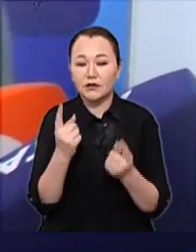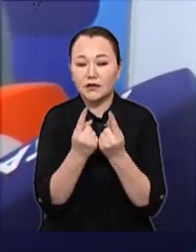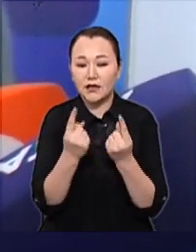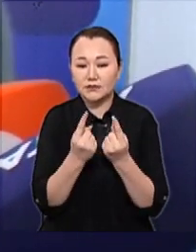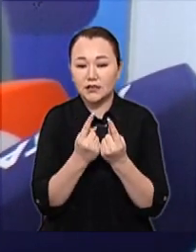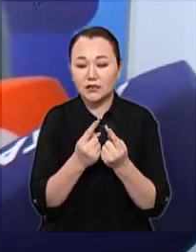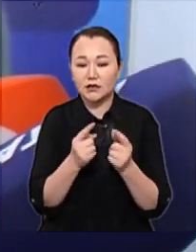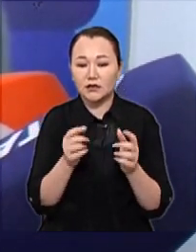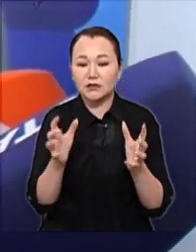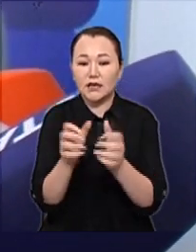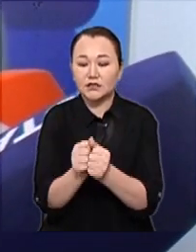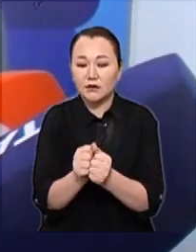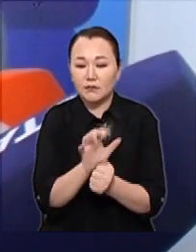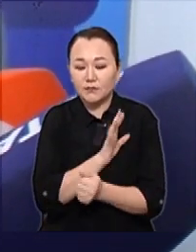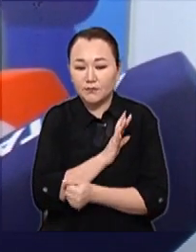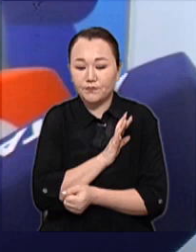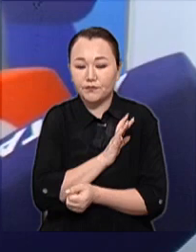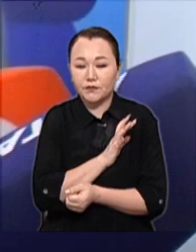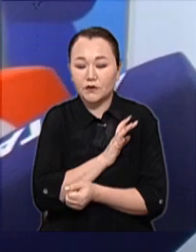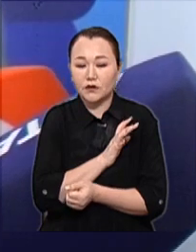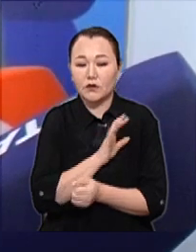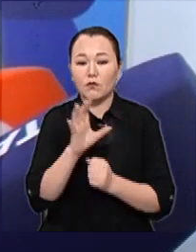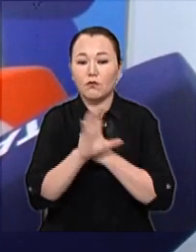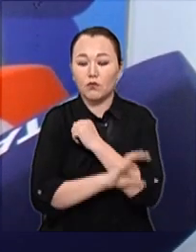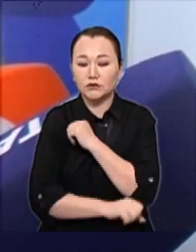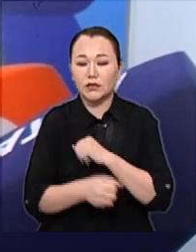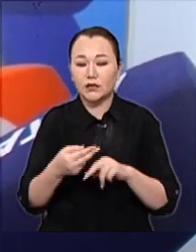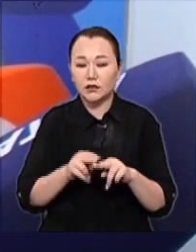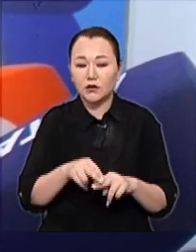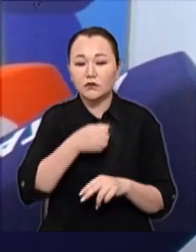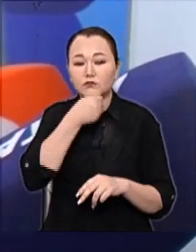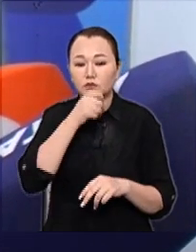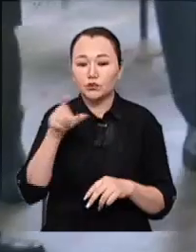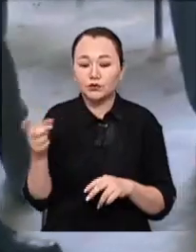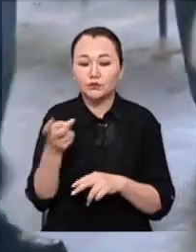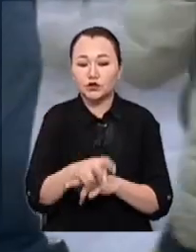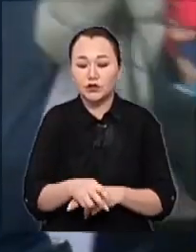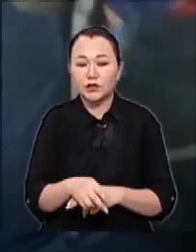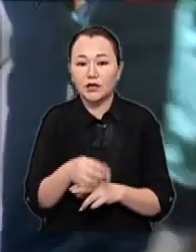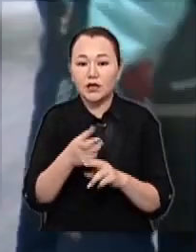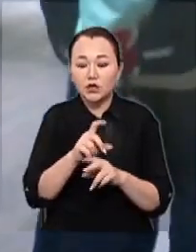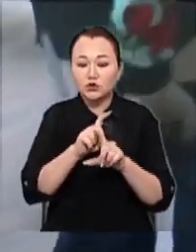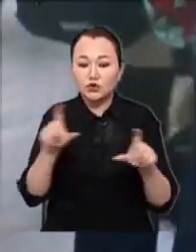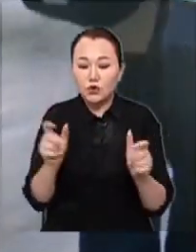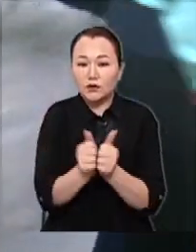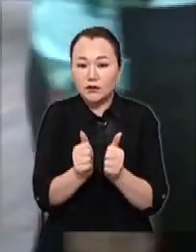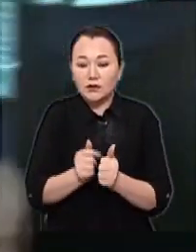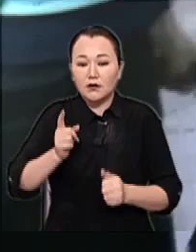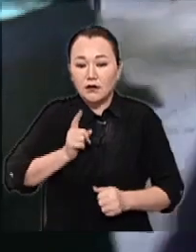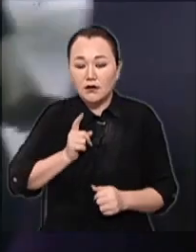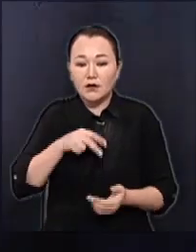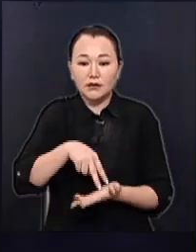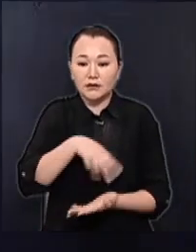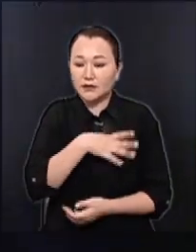кластасы ұстап алған, и содан уже үлкен кісілер келді үстіне. Мектепке кіре берісте күзет қызметі